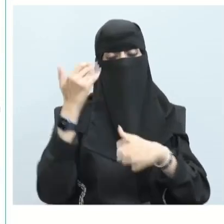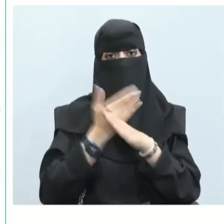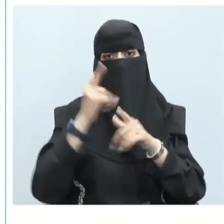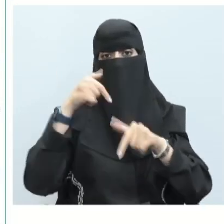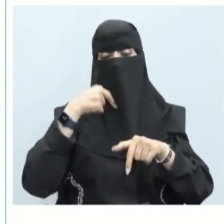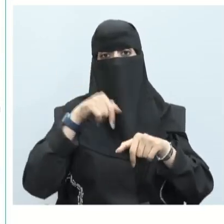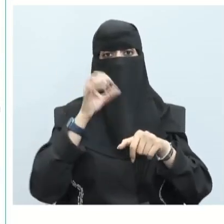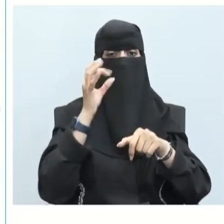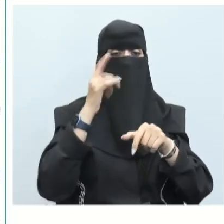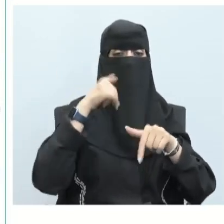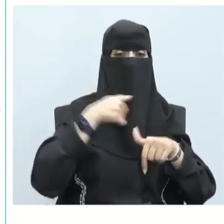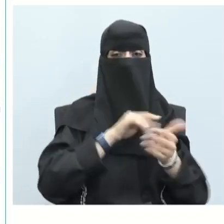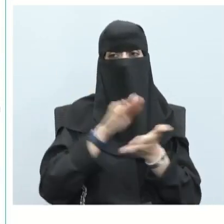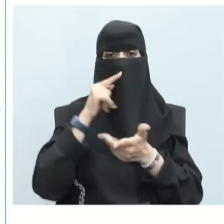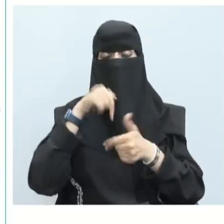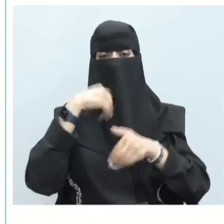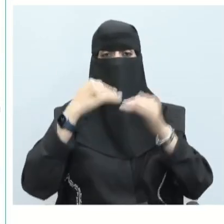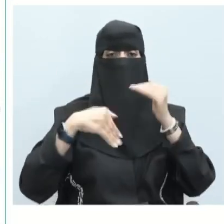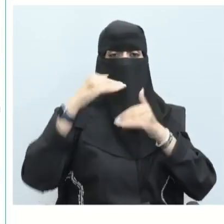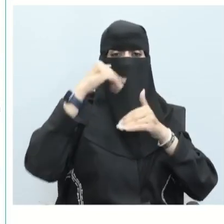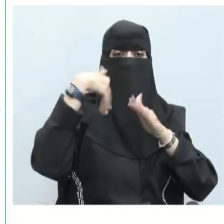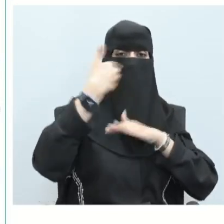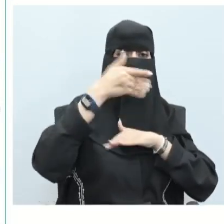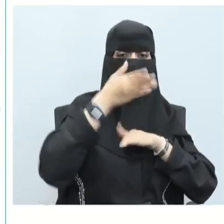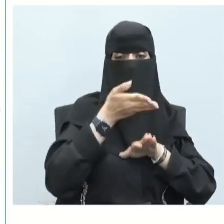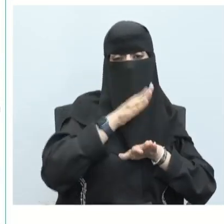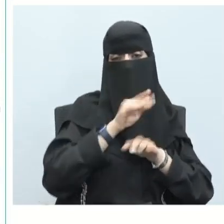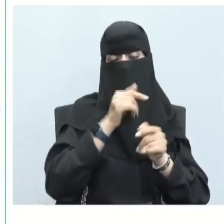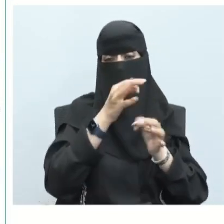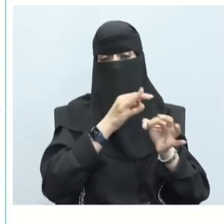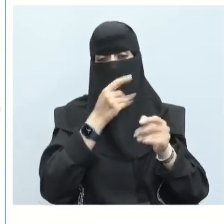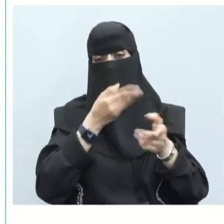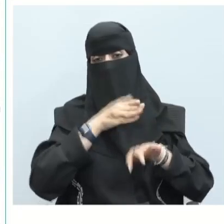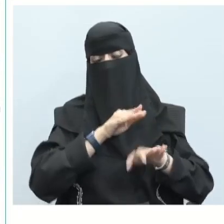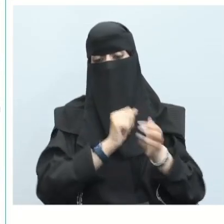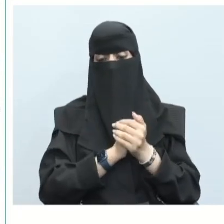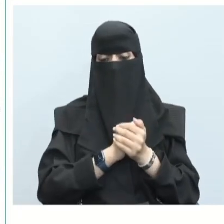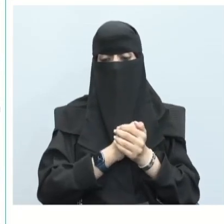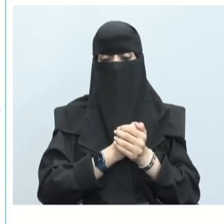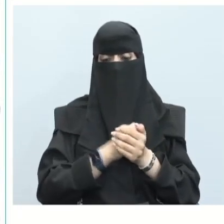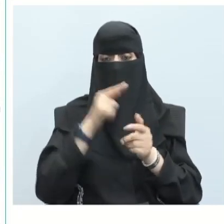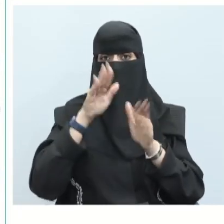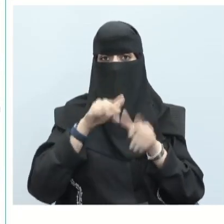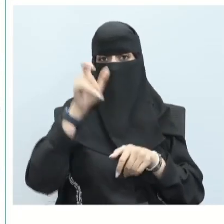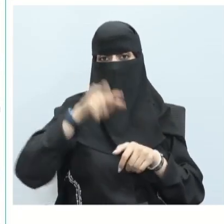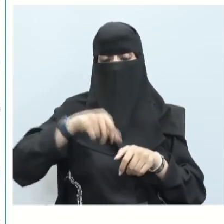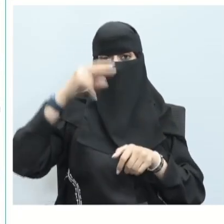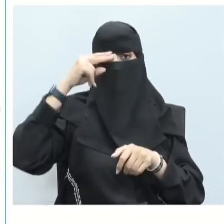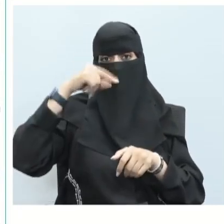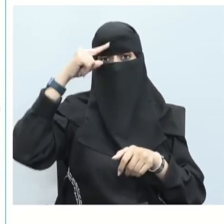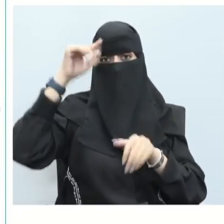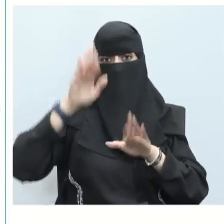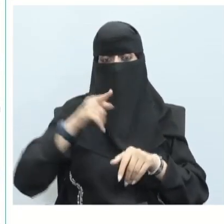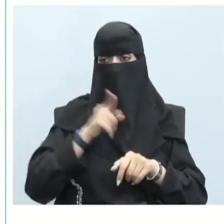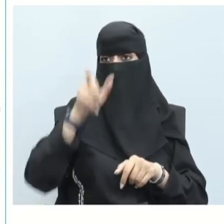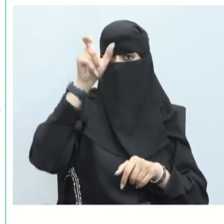صحي خطر وقد يكون في مراحله المتاخره مثال ايها الضابط ايها الضابط